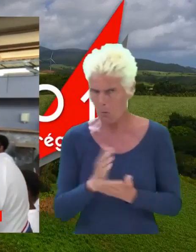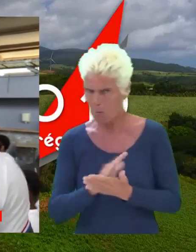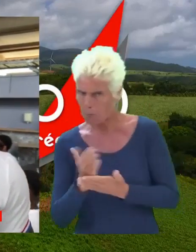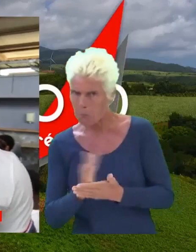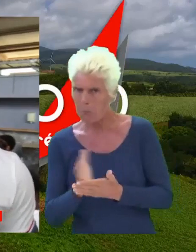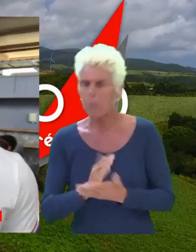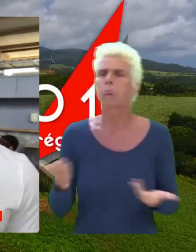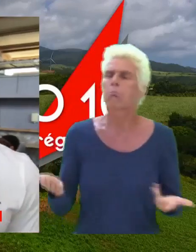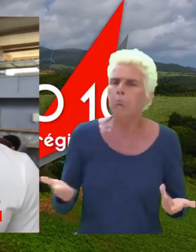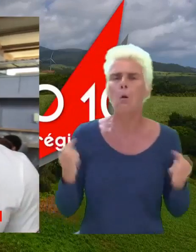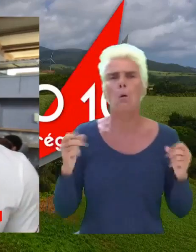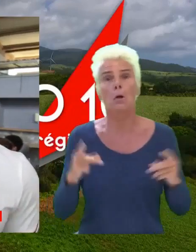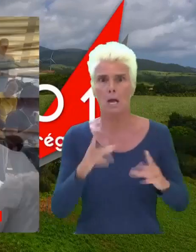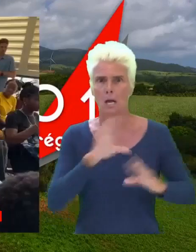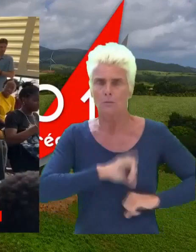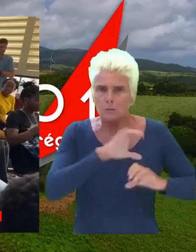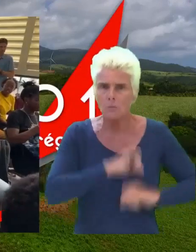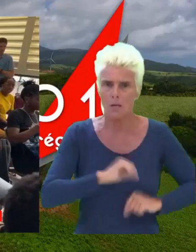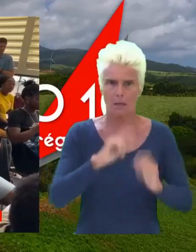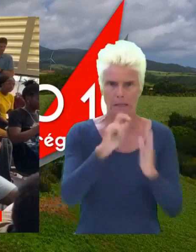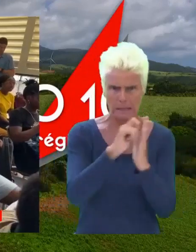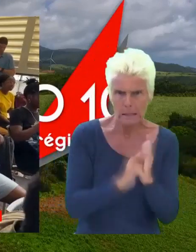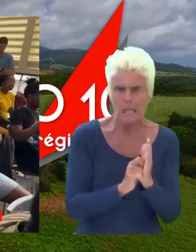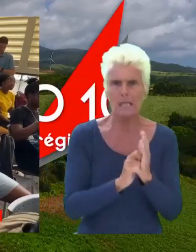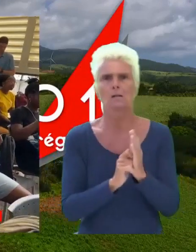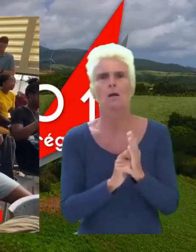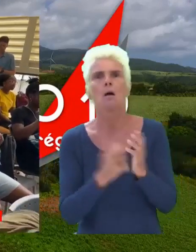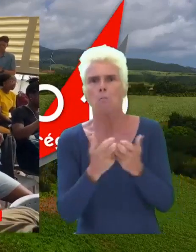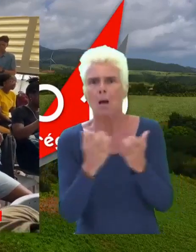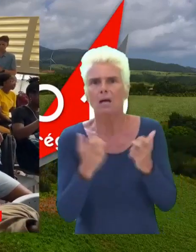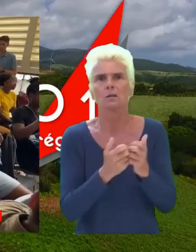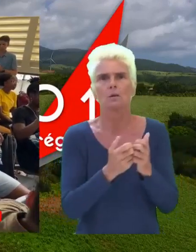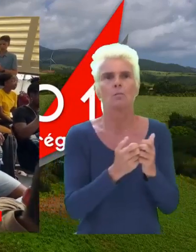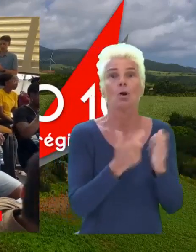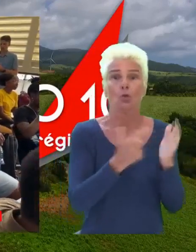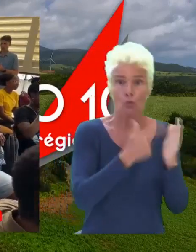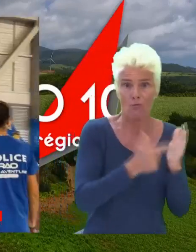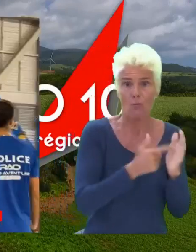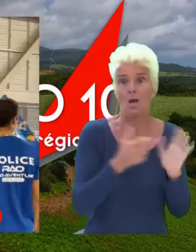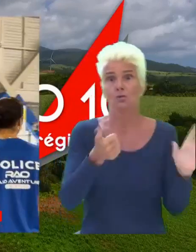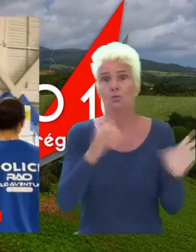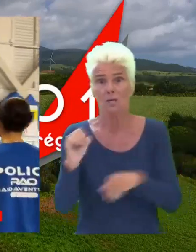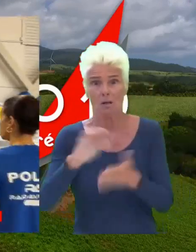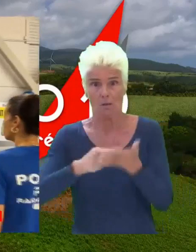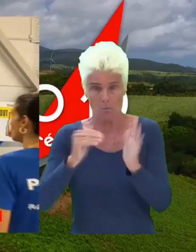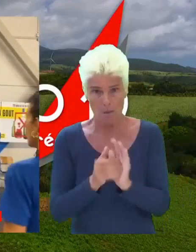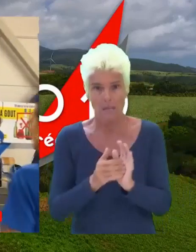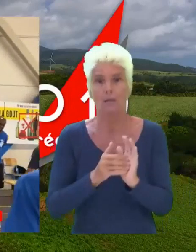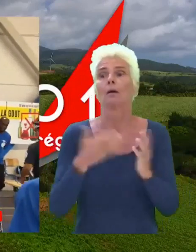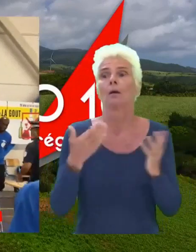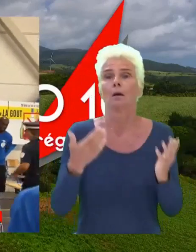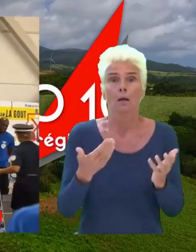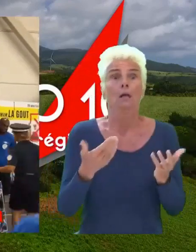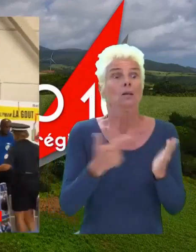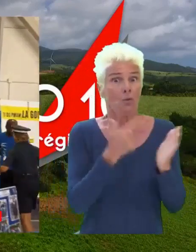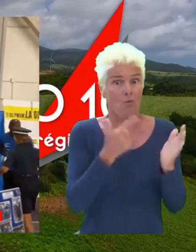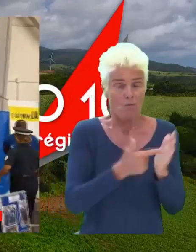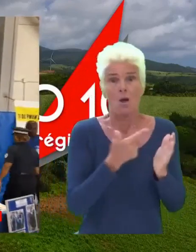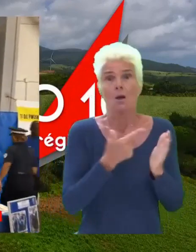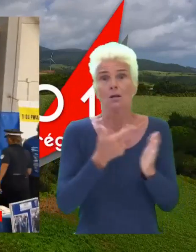et pass fa en test m et 300 fait 6